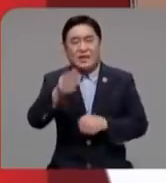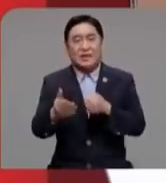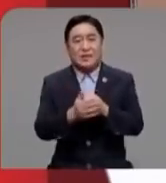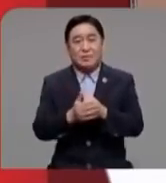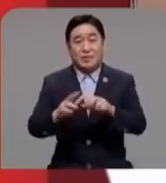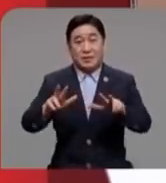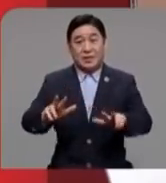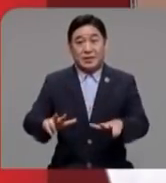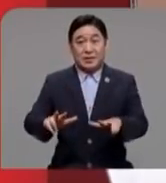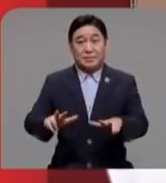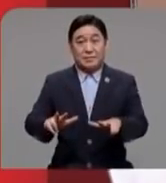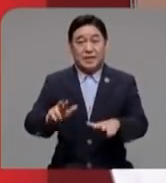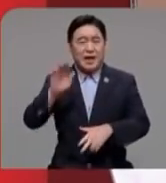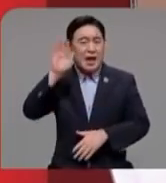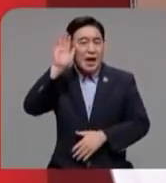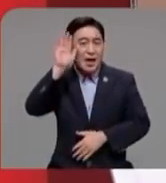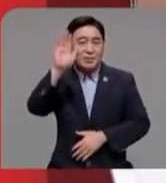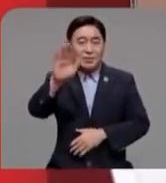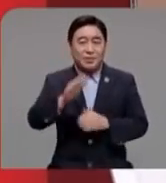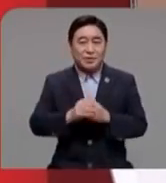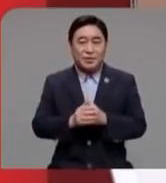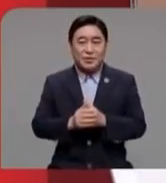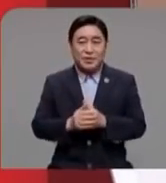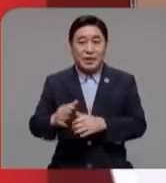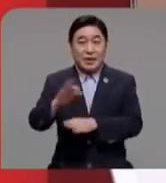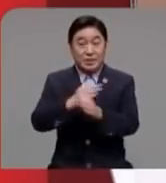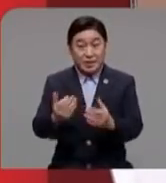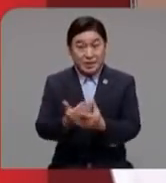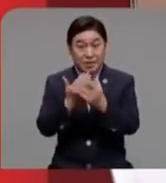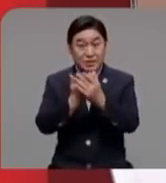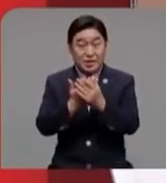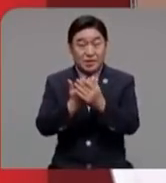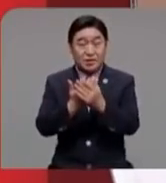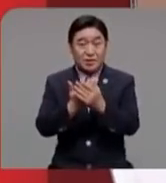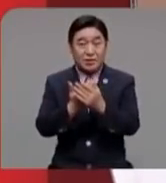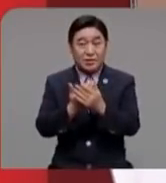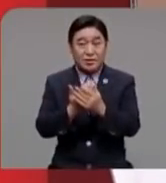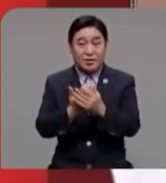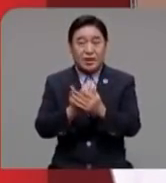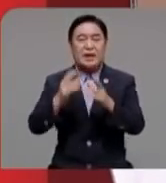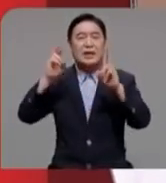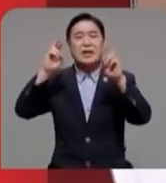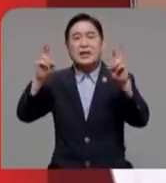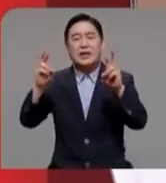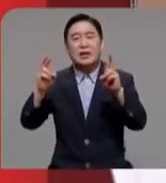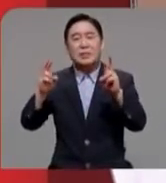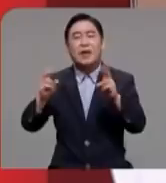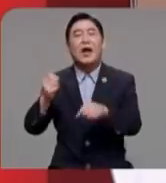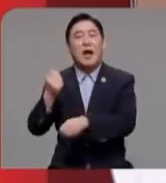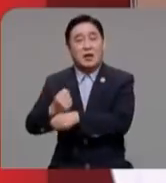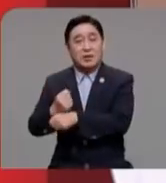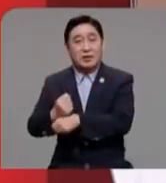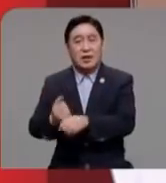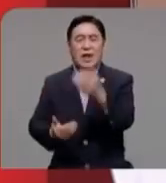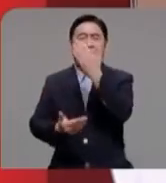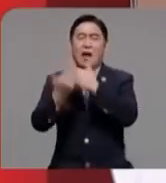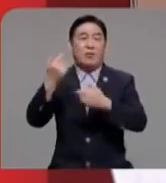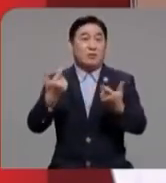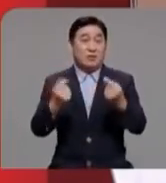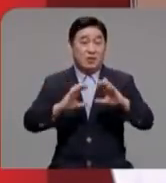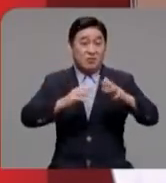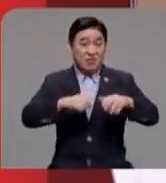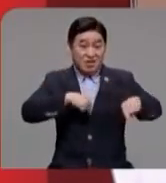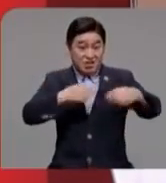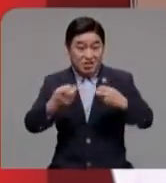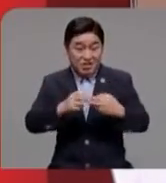그리고 지금의 앞으로 향후에 그 경제 성장이라고 하는 거는 기업이 하는 것이지 과거처럼 국가가